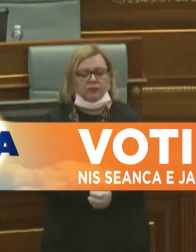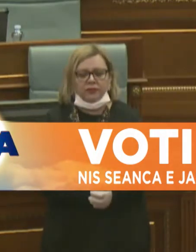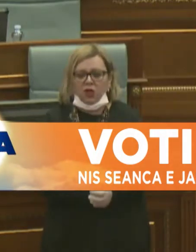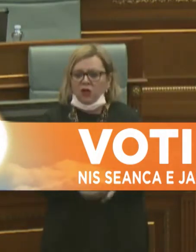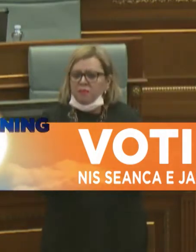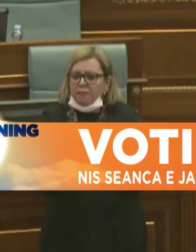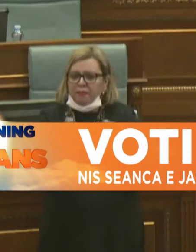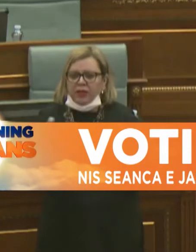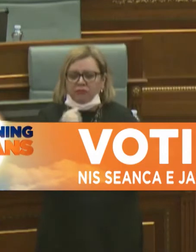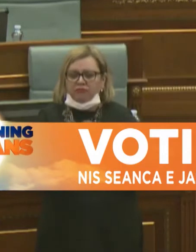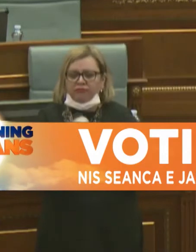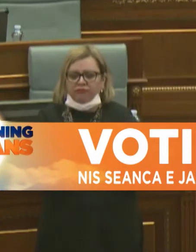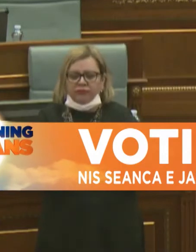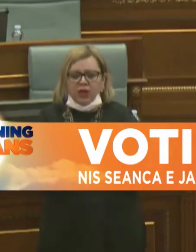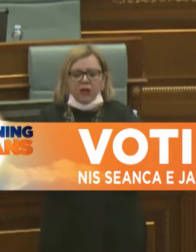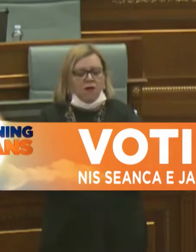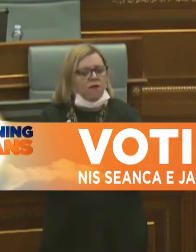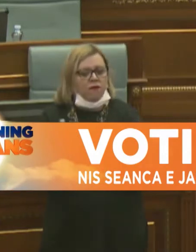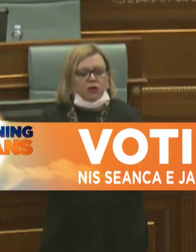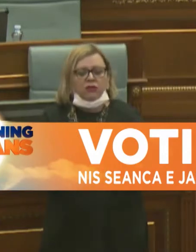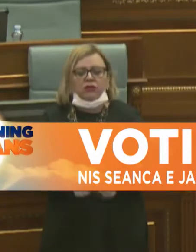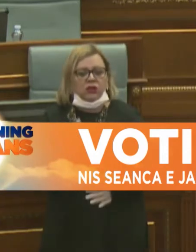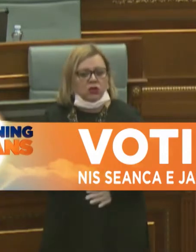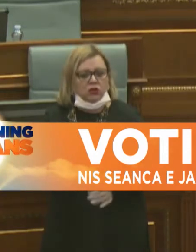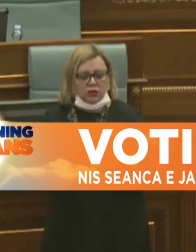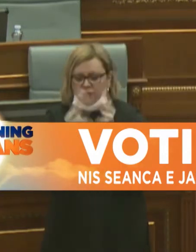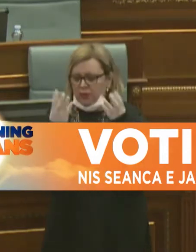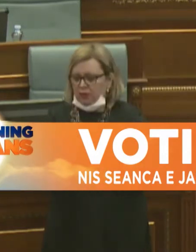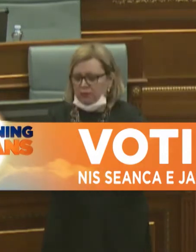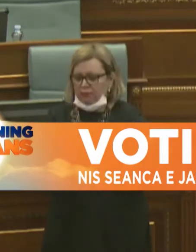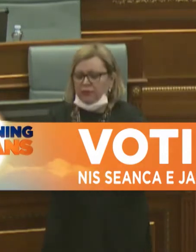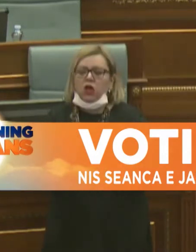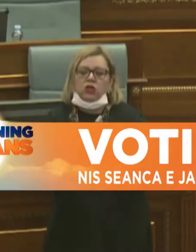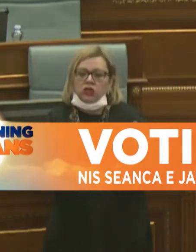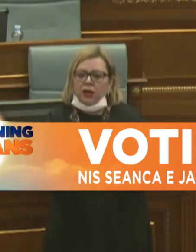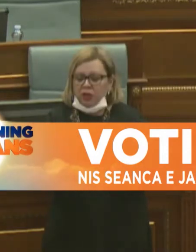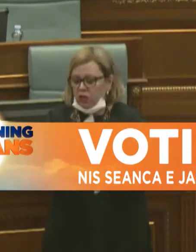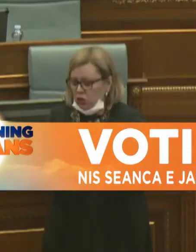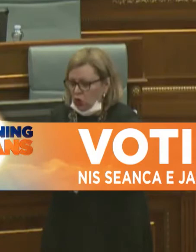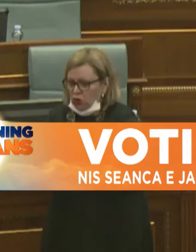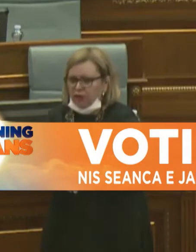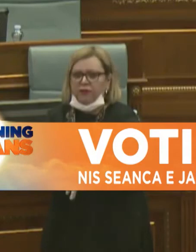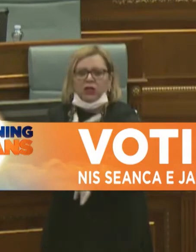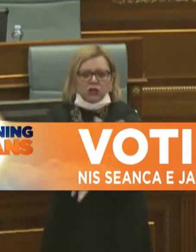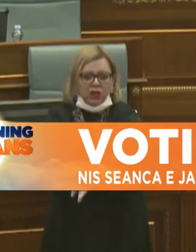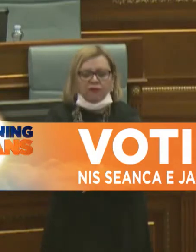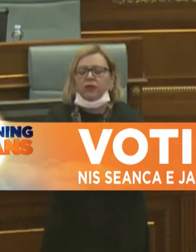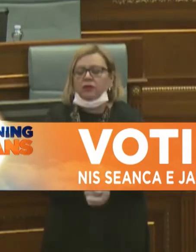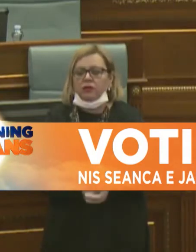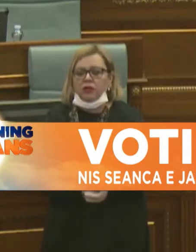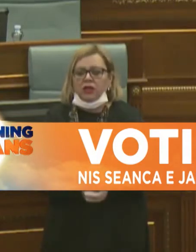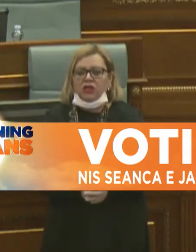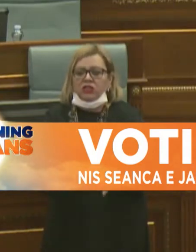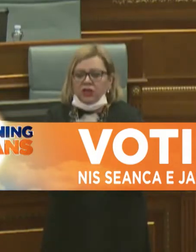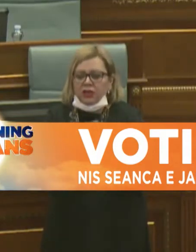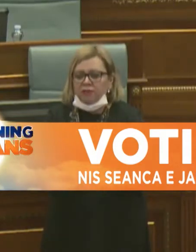mëdha, por mund bëjmë gjërat vogla me dashuri të madhe. Prandaj shembulli i mjekëve, i infermierëve, i stafit teknik qendrave